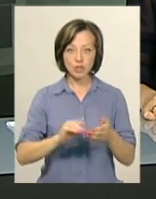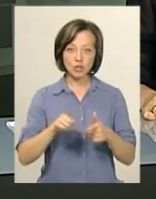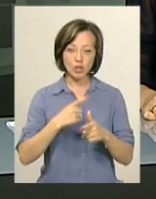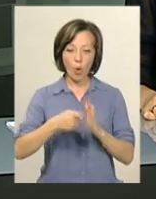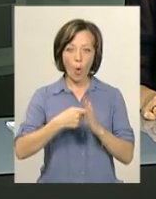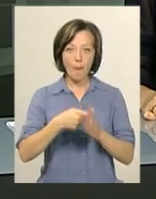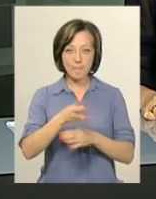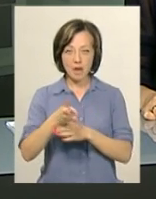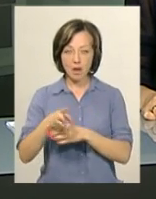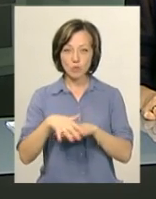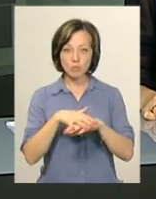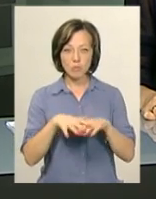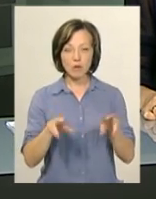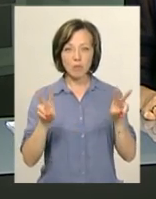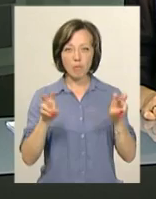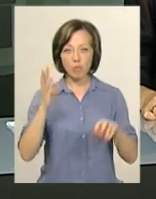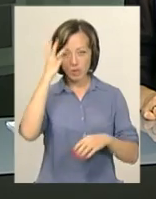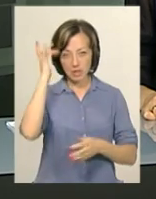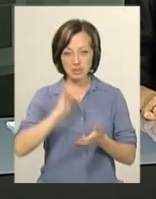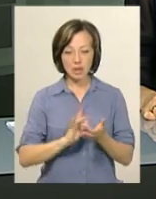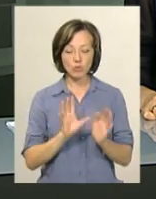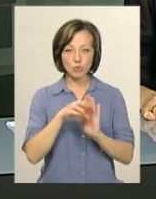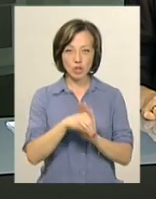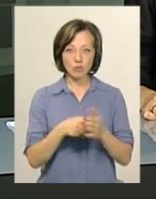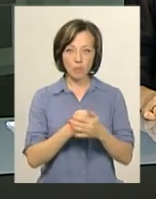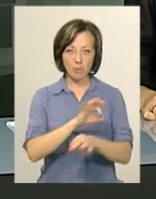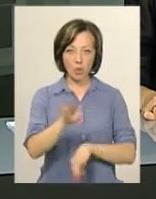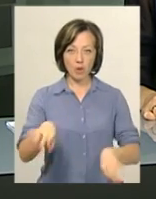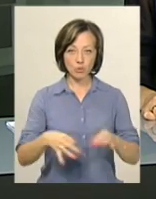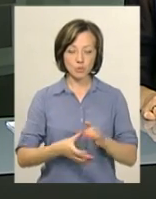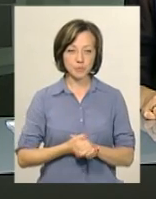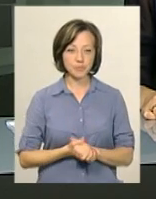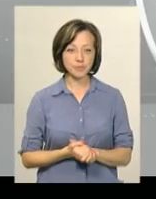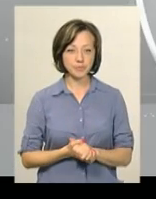оператора. Суспільний мовник «Поділля Центр» теж долучається до проєкту.